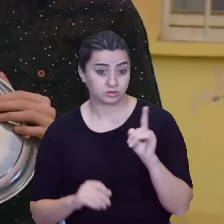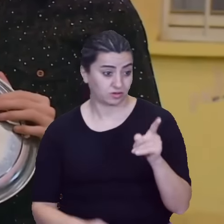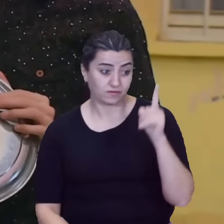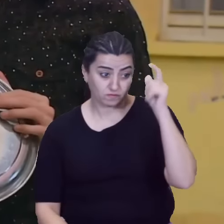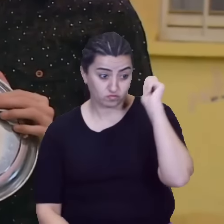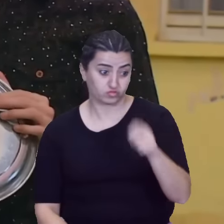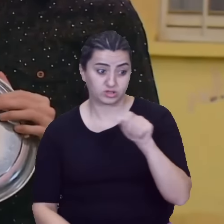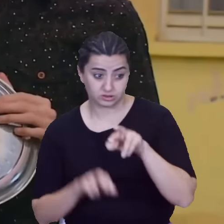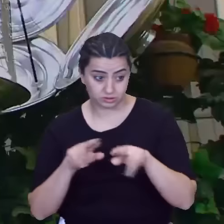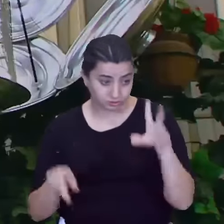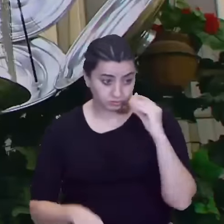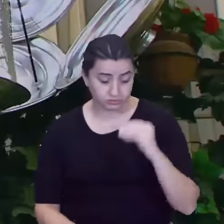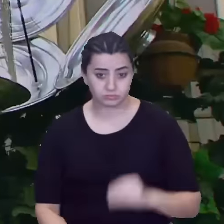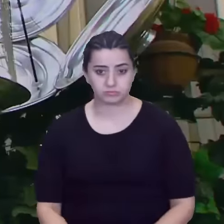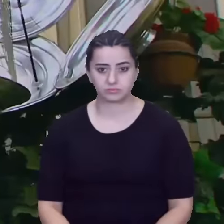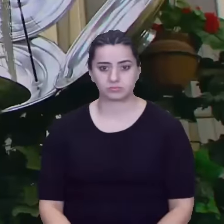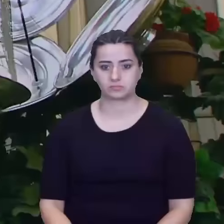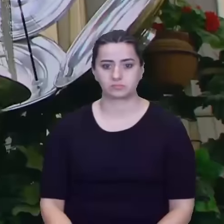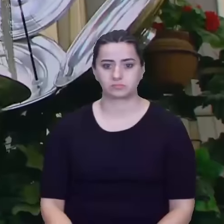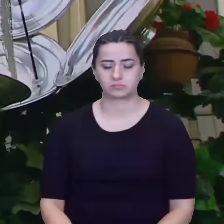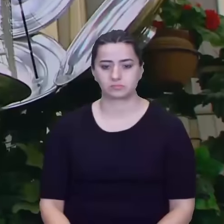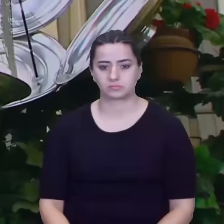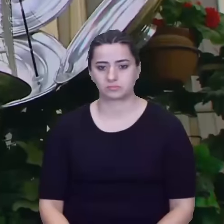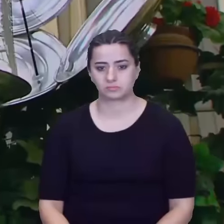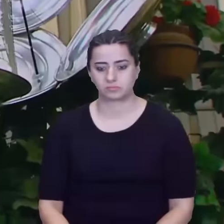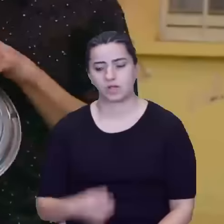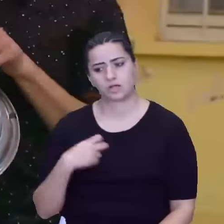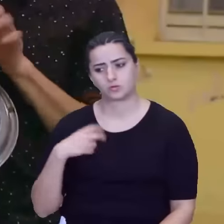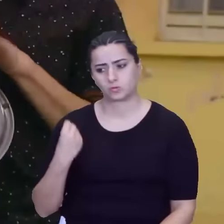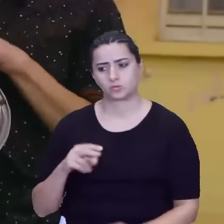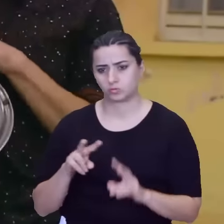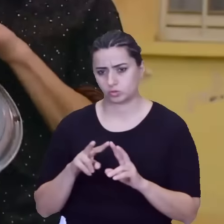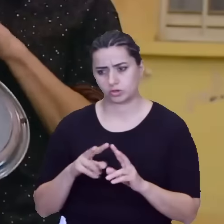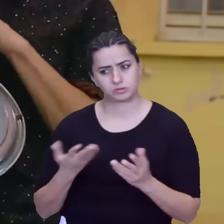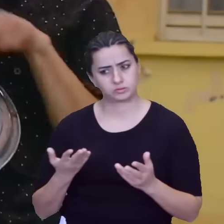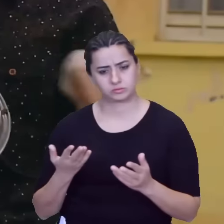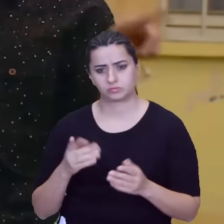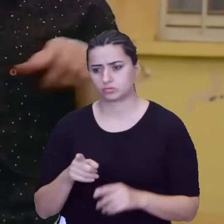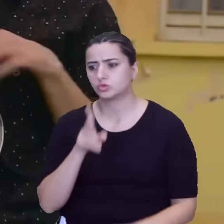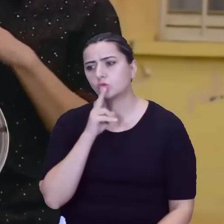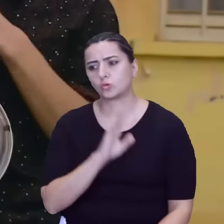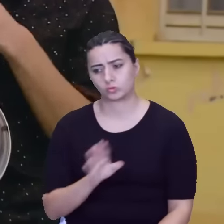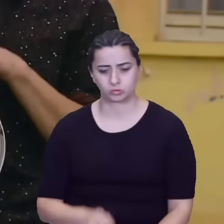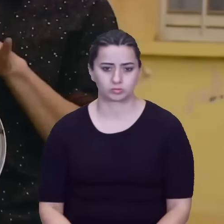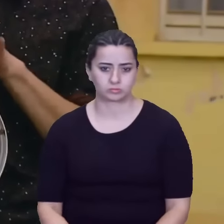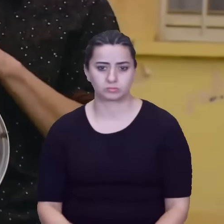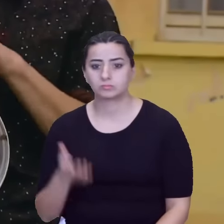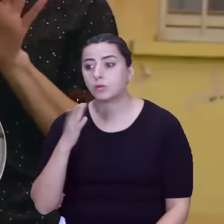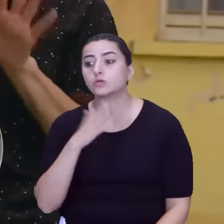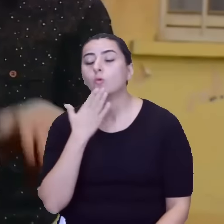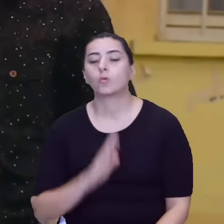anteni senin kafanda kırarım. Aşk olsun muhtarım. Bu son. Başka